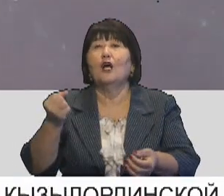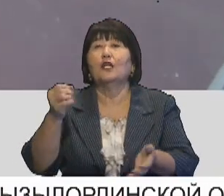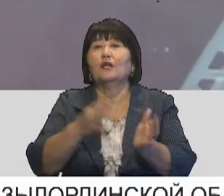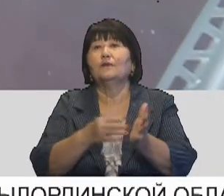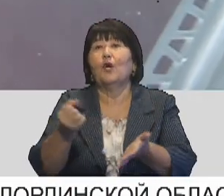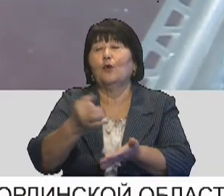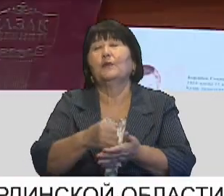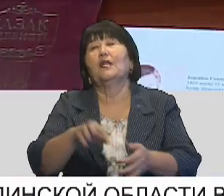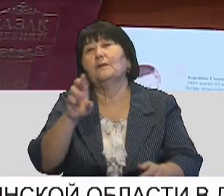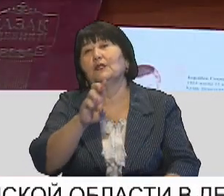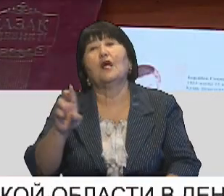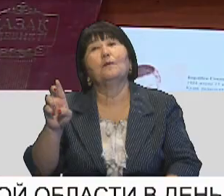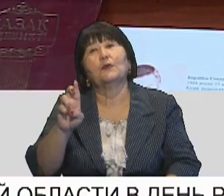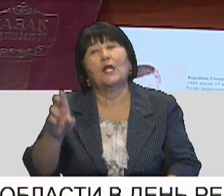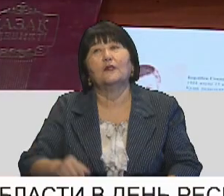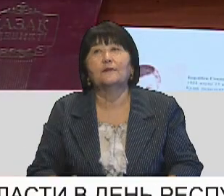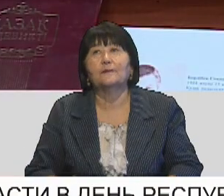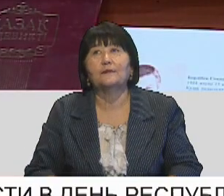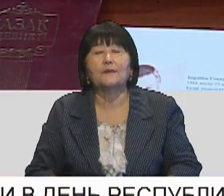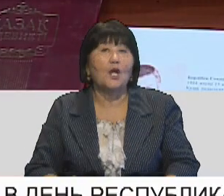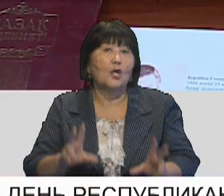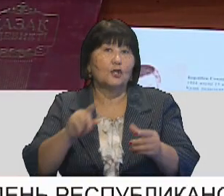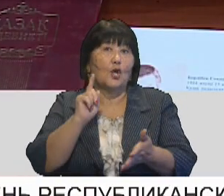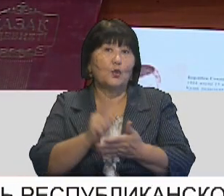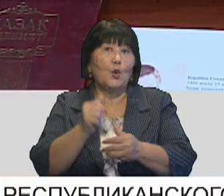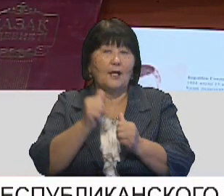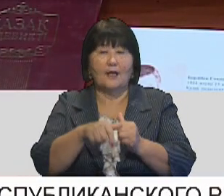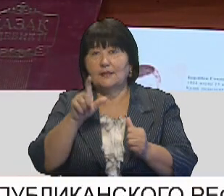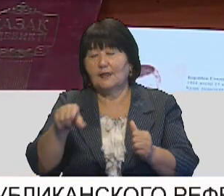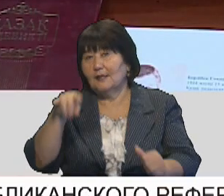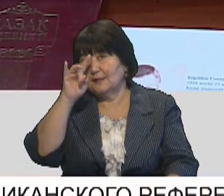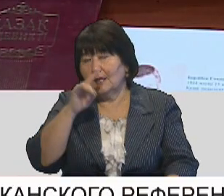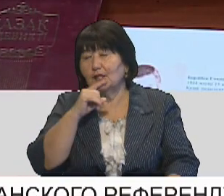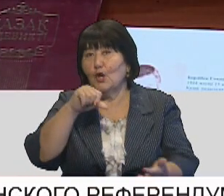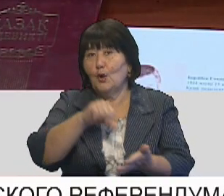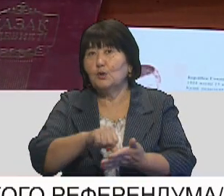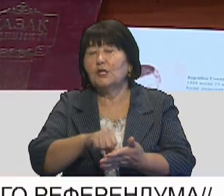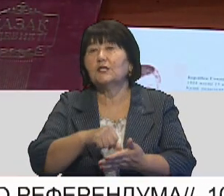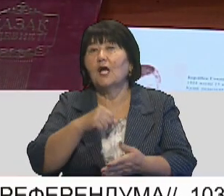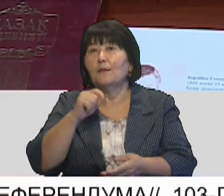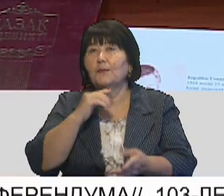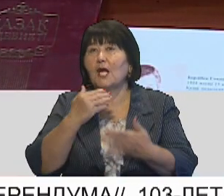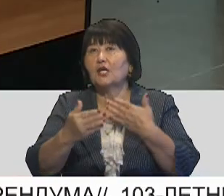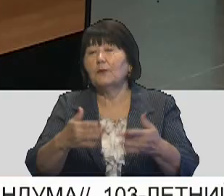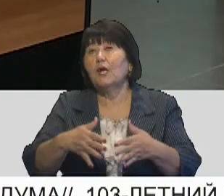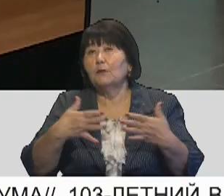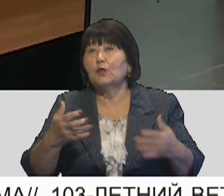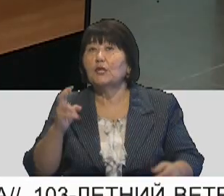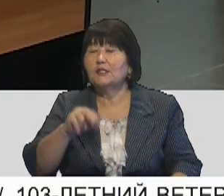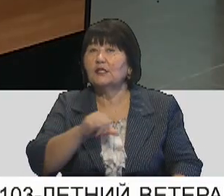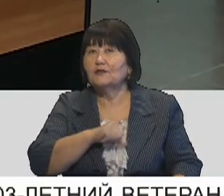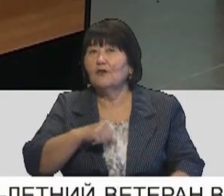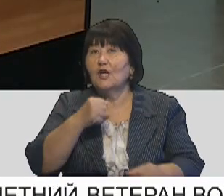Бексултан Бустандыков. Считаю долгом каждого гражданина Казахстана участие в референдуме, поэтому пришел сделать свой